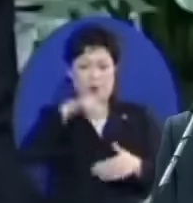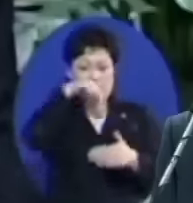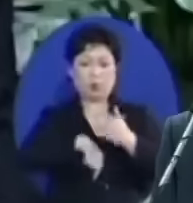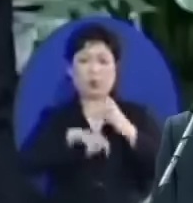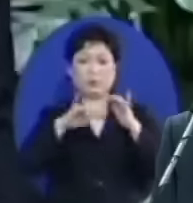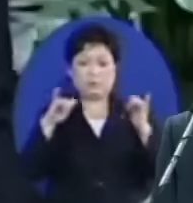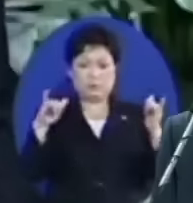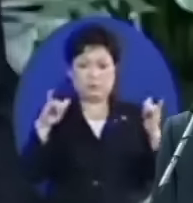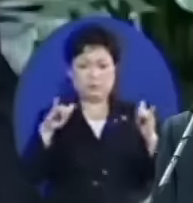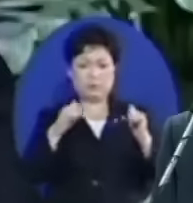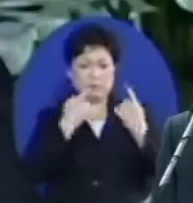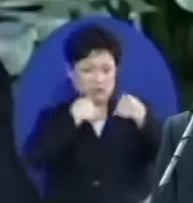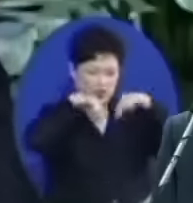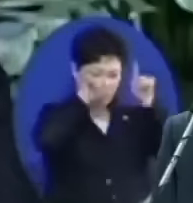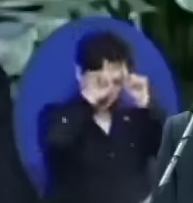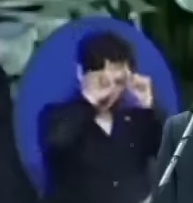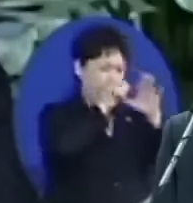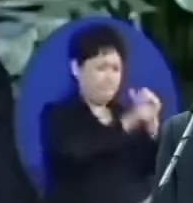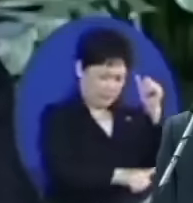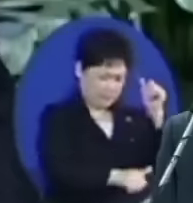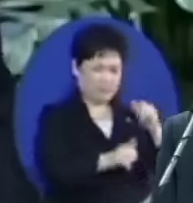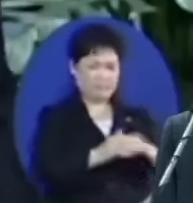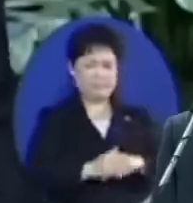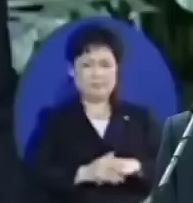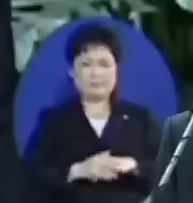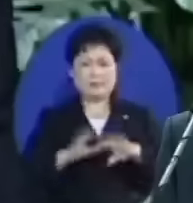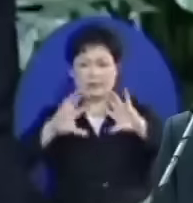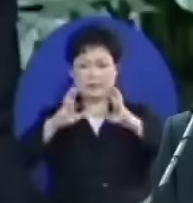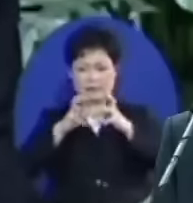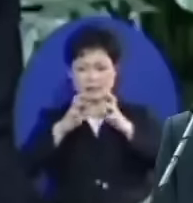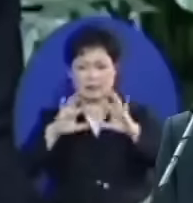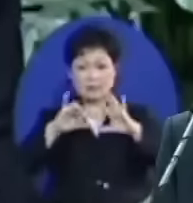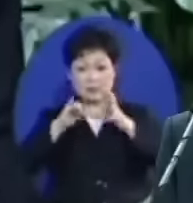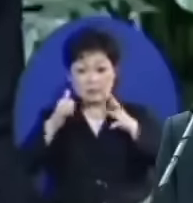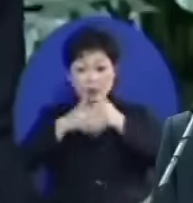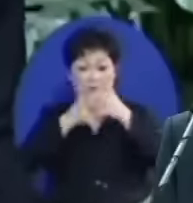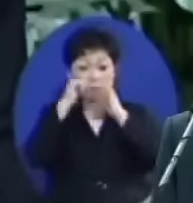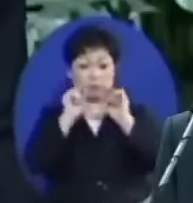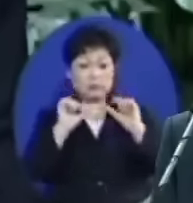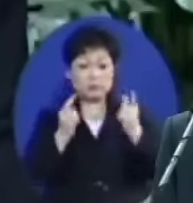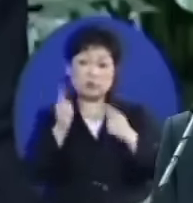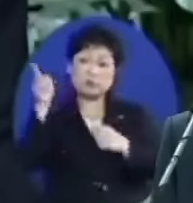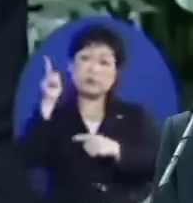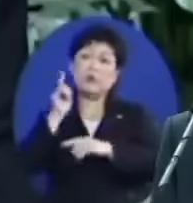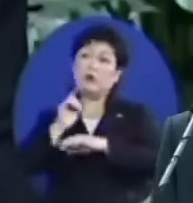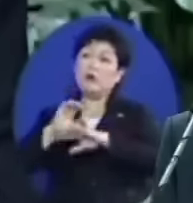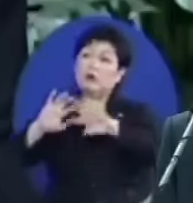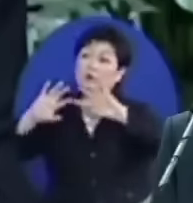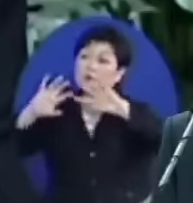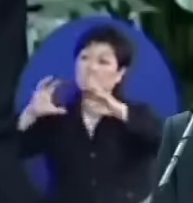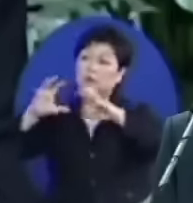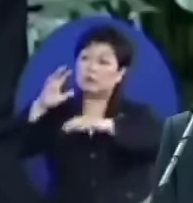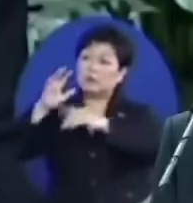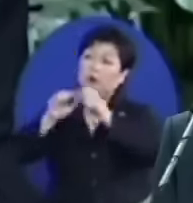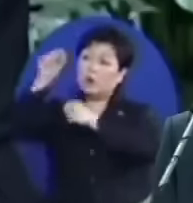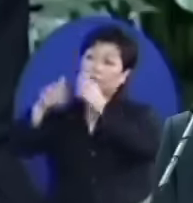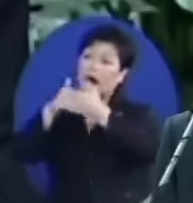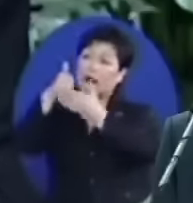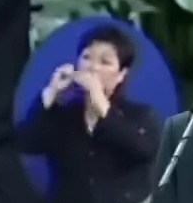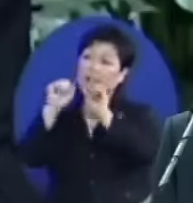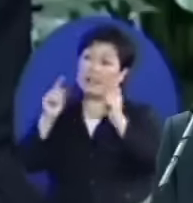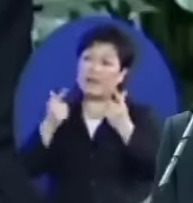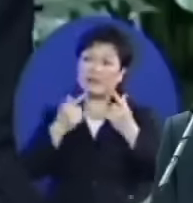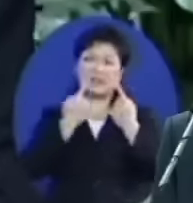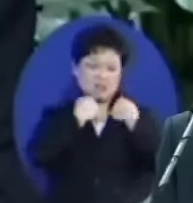속사람은 지옥으로 떨어집니다. 세상에서도 하나님이 없었는데 저 세상에서도 영원히 하나님이 없는 어둡고